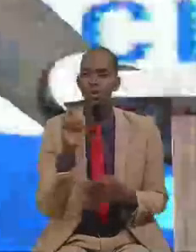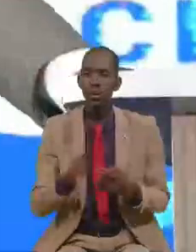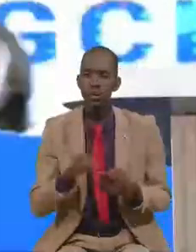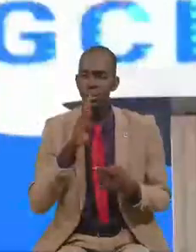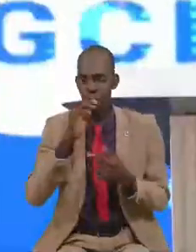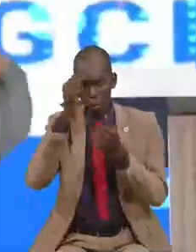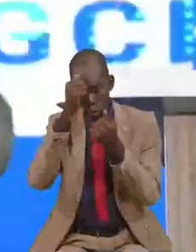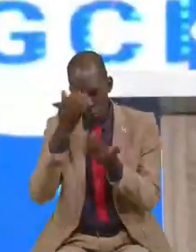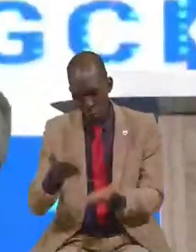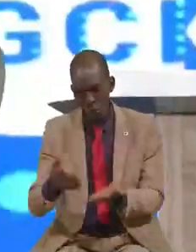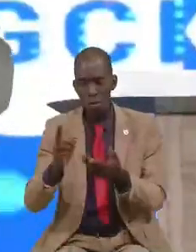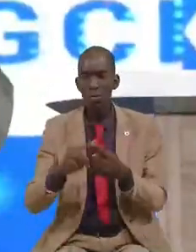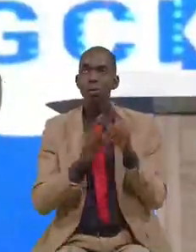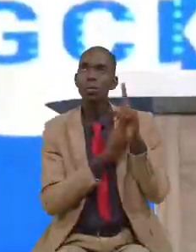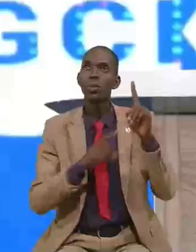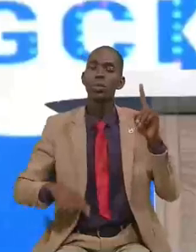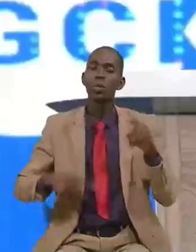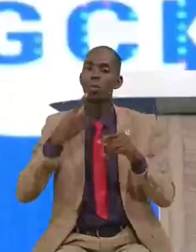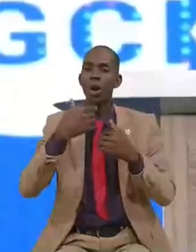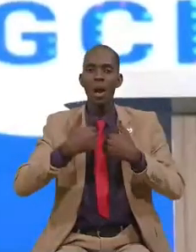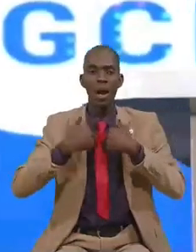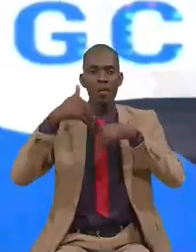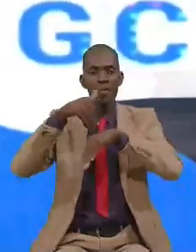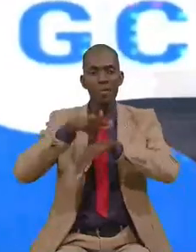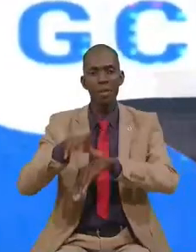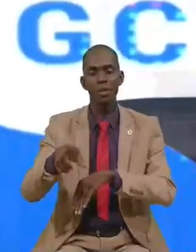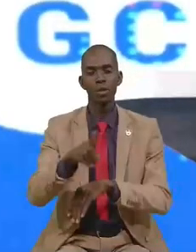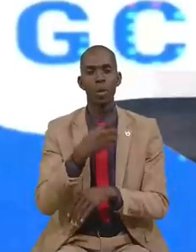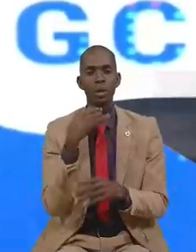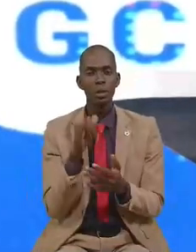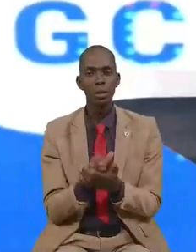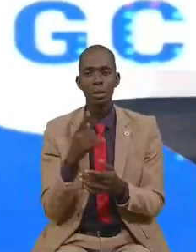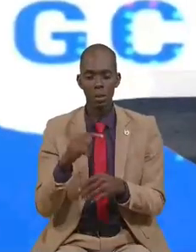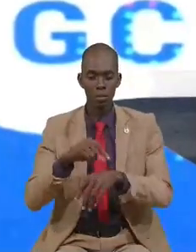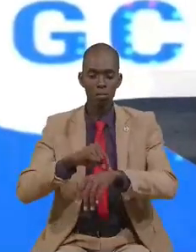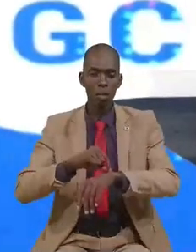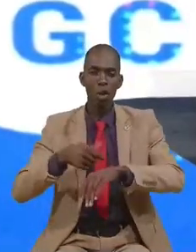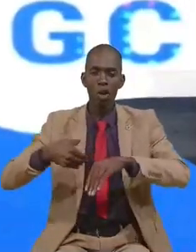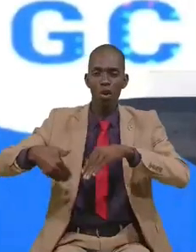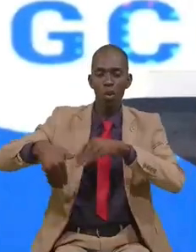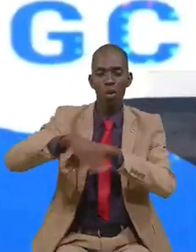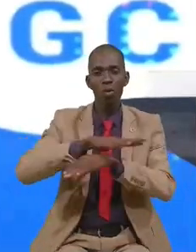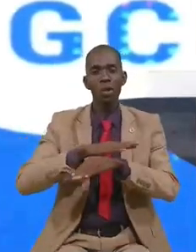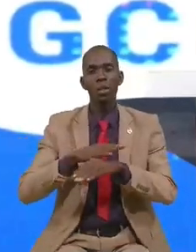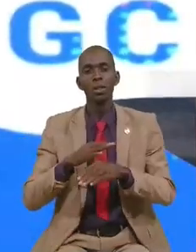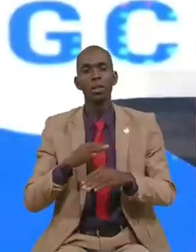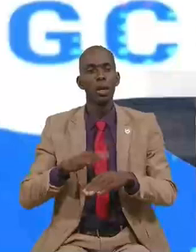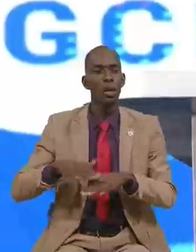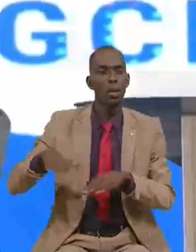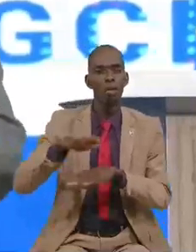Dieu qui t'a envoyé la chair crue et la peau les couvrit par des